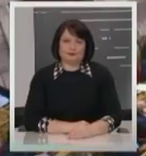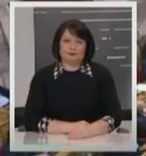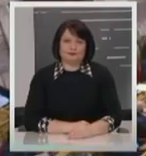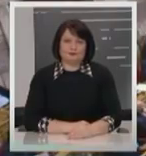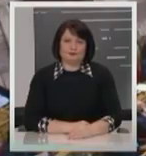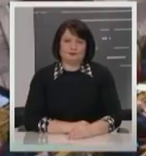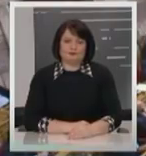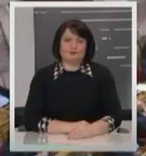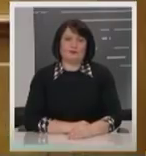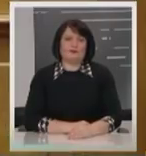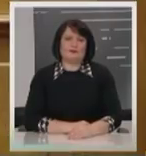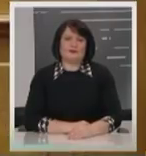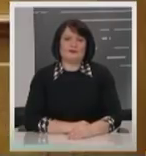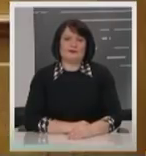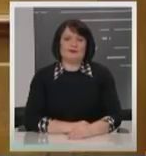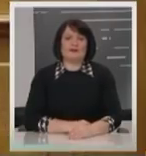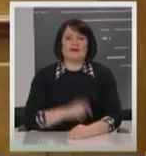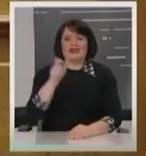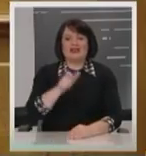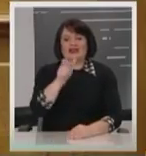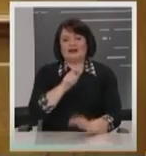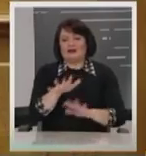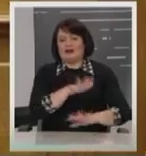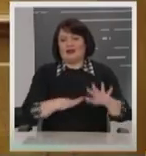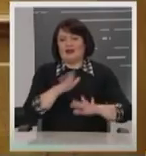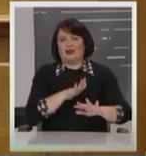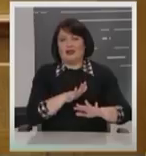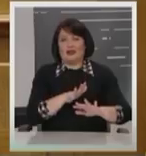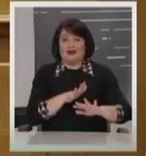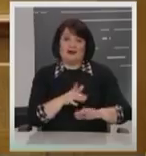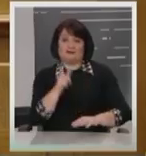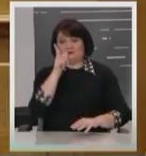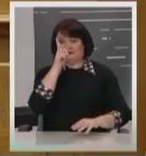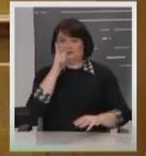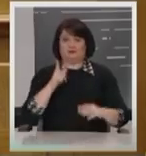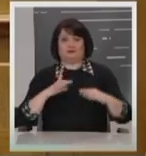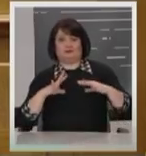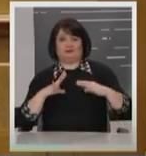Όχι μόνο λοιπόν είστε διαπλεκόμενοι, αλλά πενεύεστε κιόλας γι' αυτό.